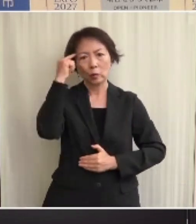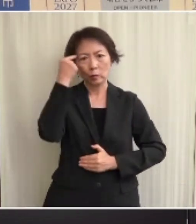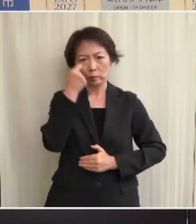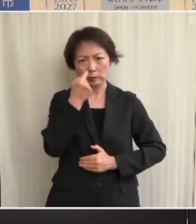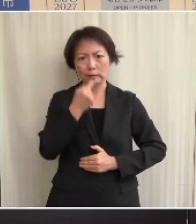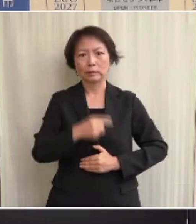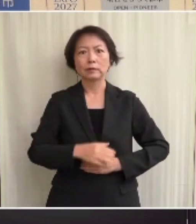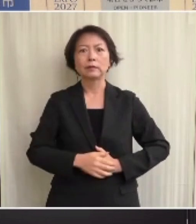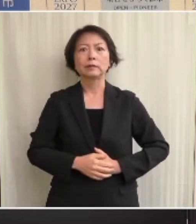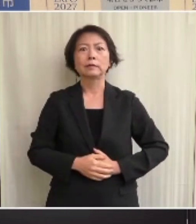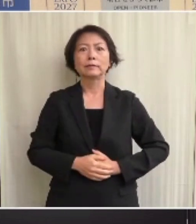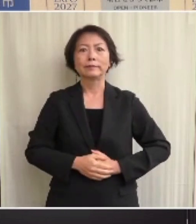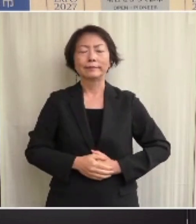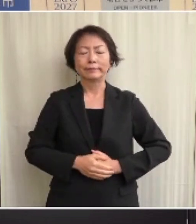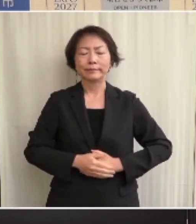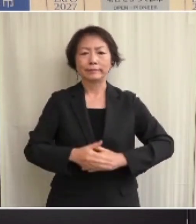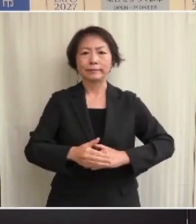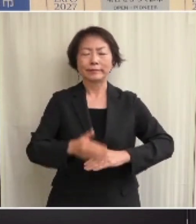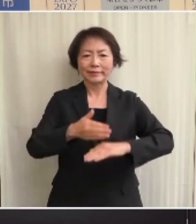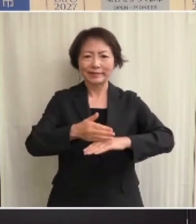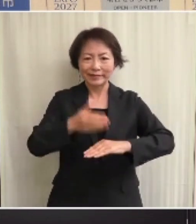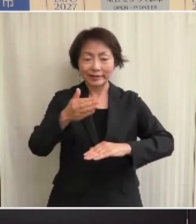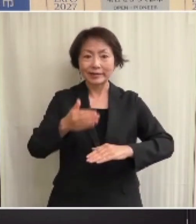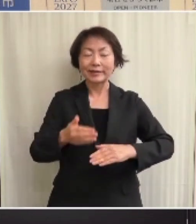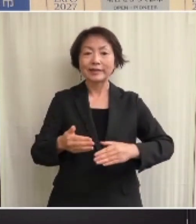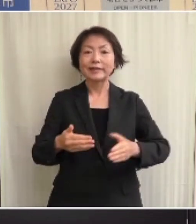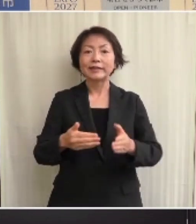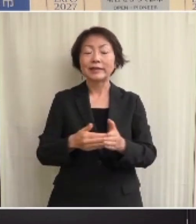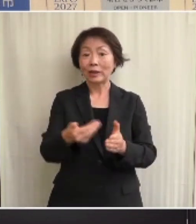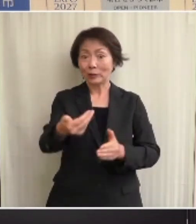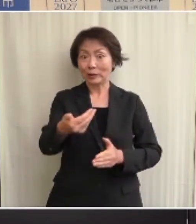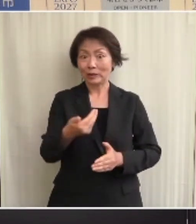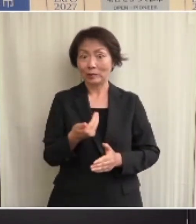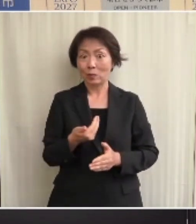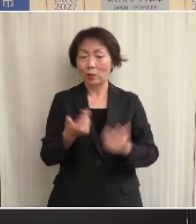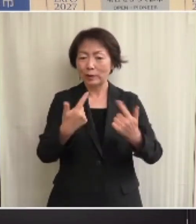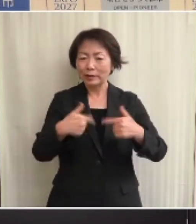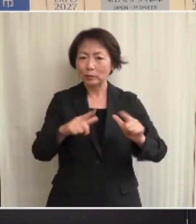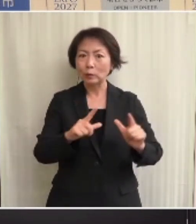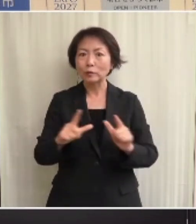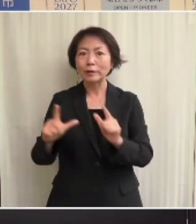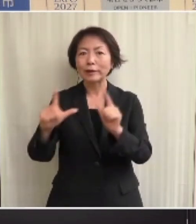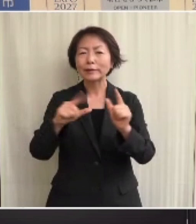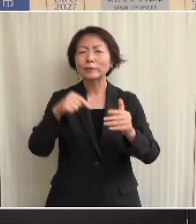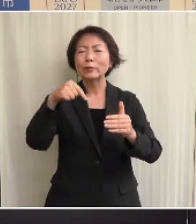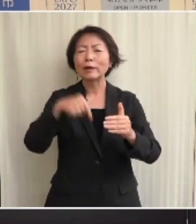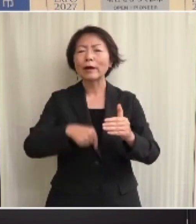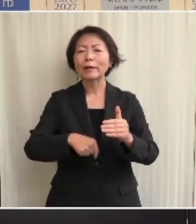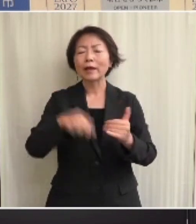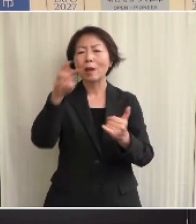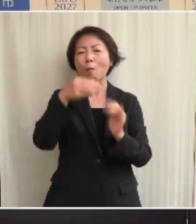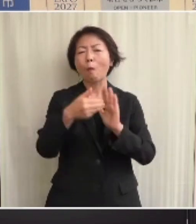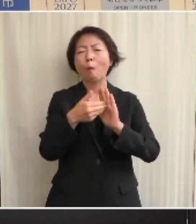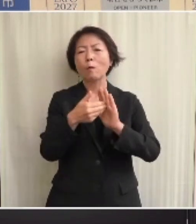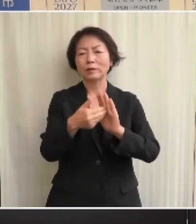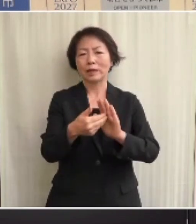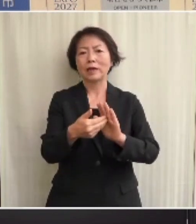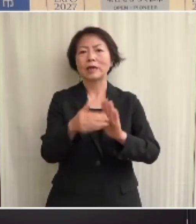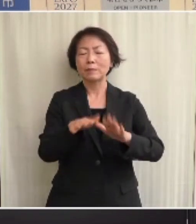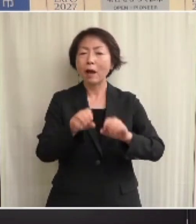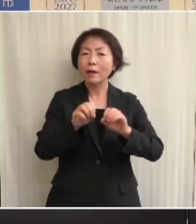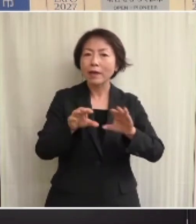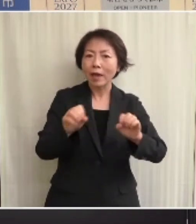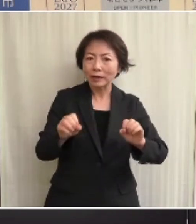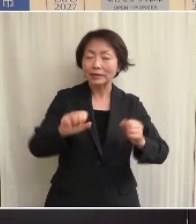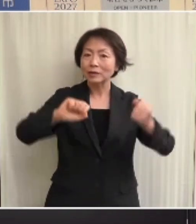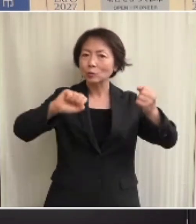。 ありがとうございます。ごめんなさい、長くなってしまって、最後に兵装のその防発、今防災啓発こ